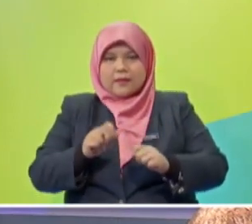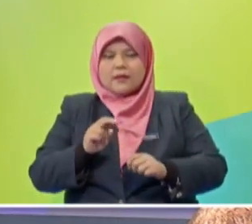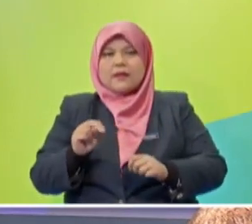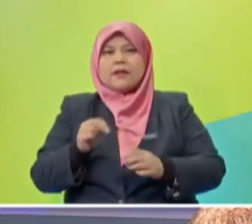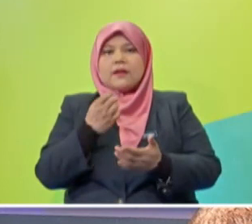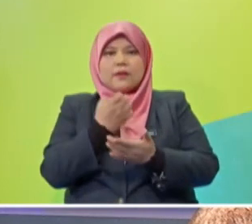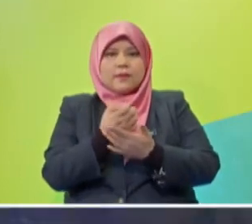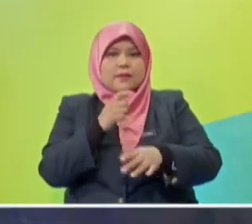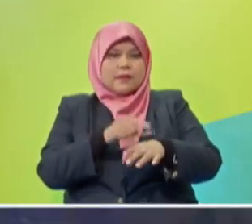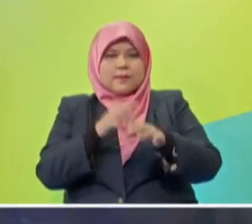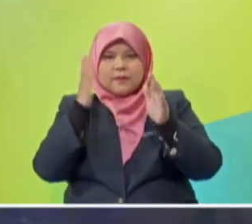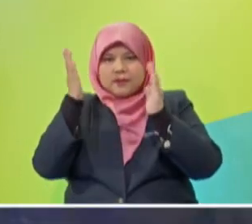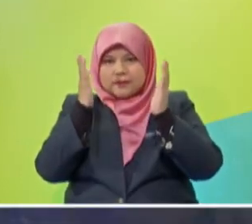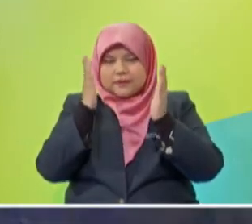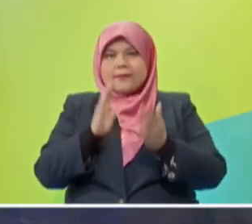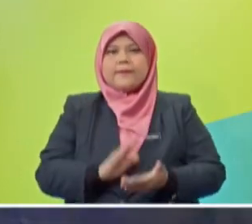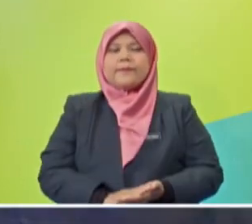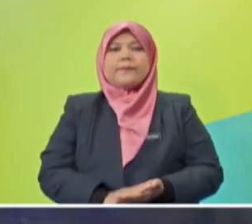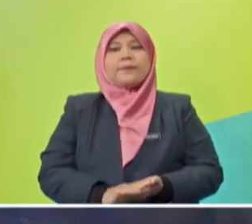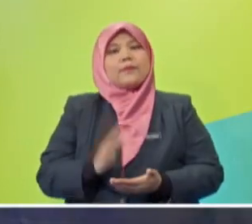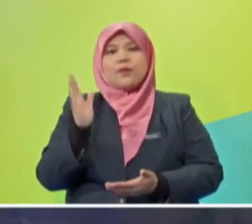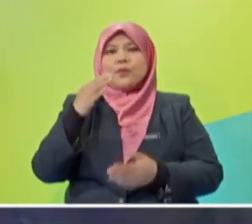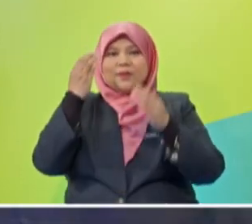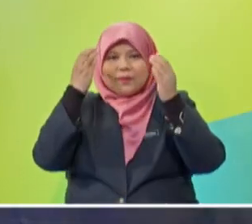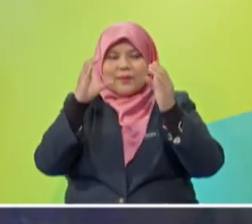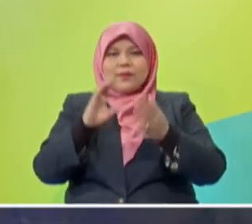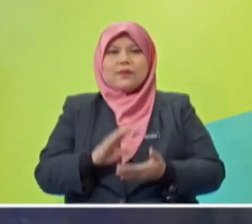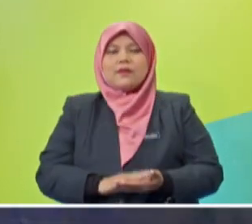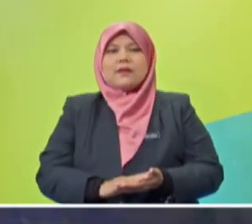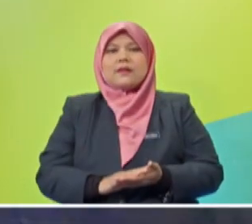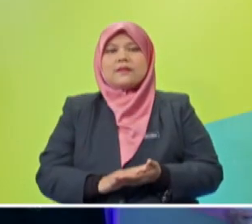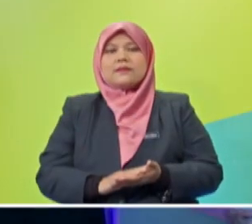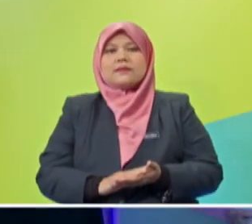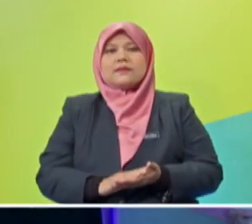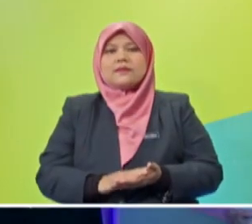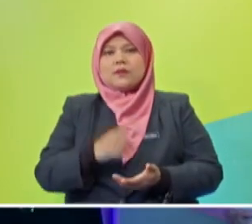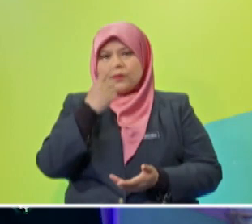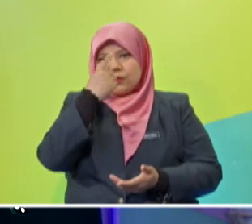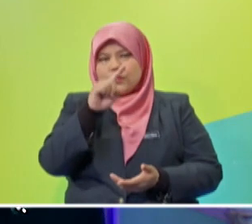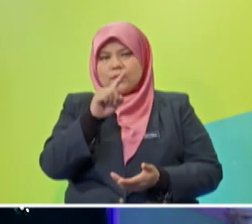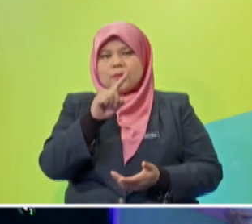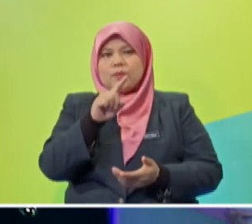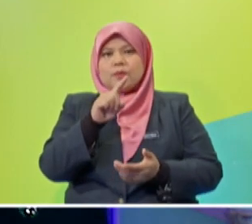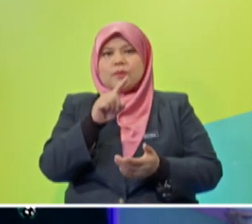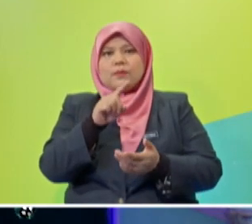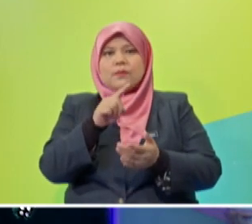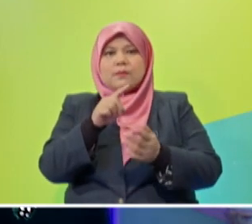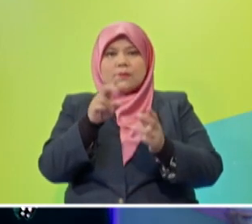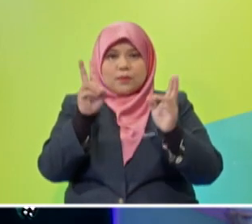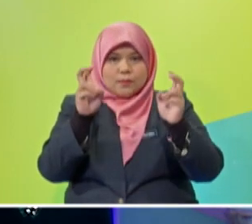jom kita mulakan. Okey, baiklah. Kita akan mulakan. Untuk kita punya subtopik yang seterusnya, kita akan